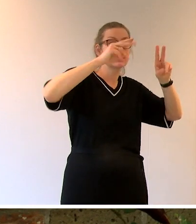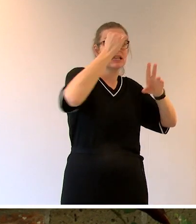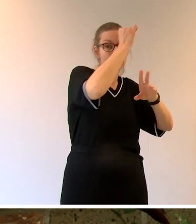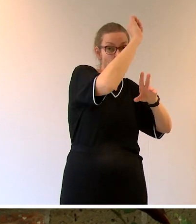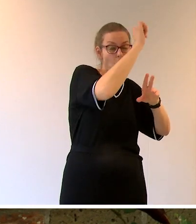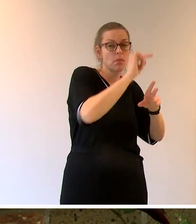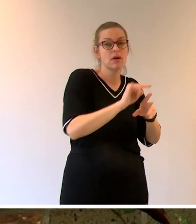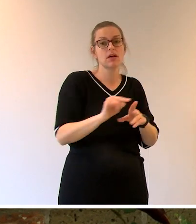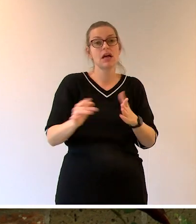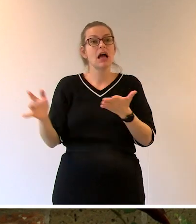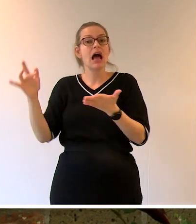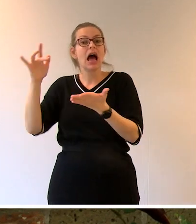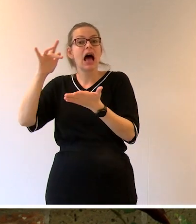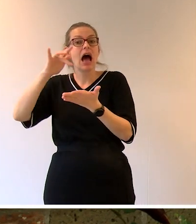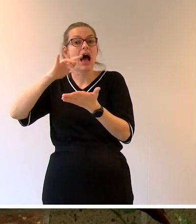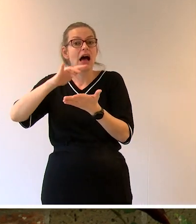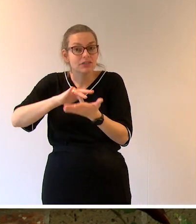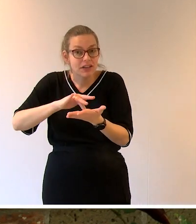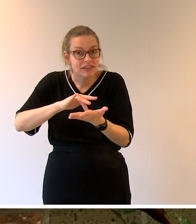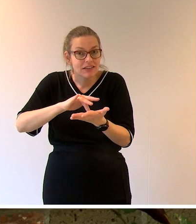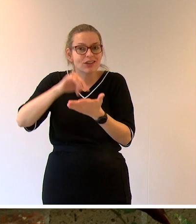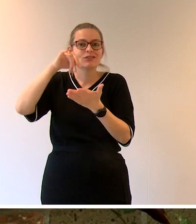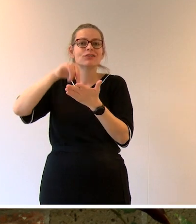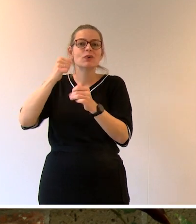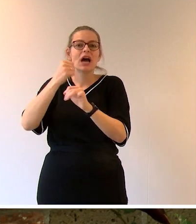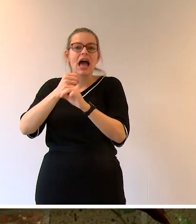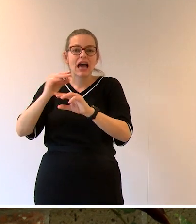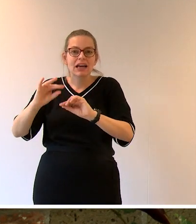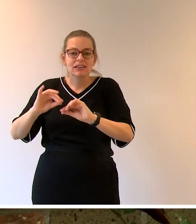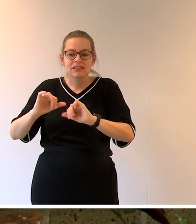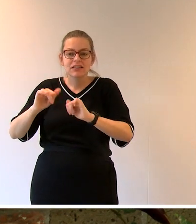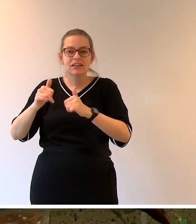Advent krijgt een voet aan de grond.